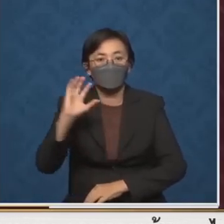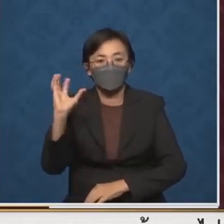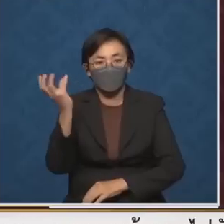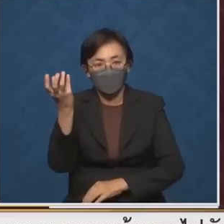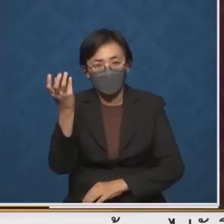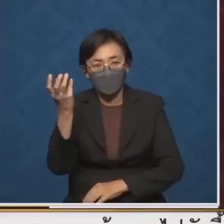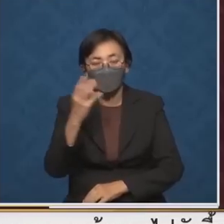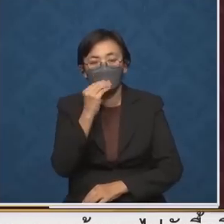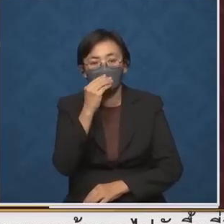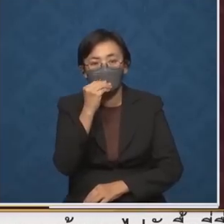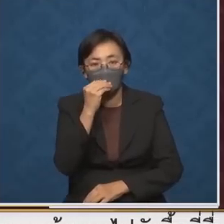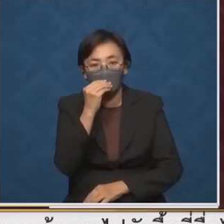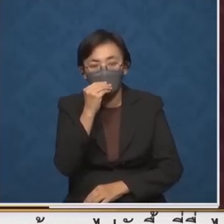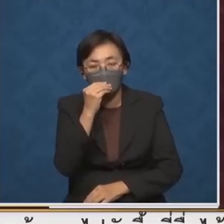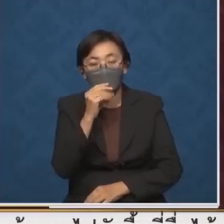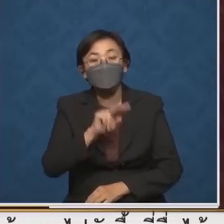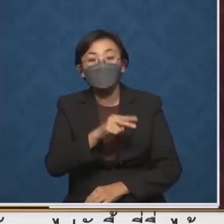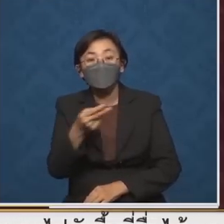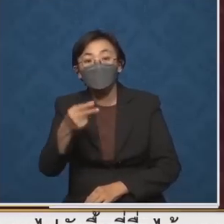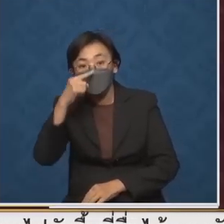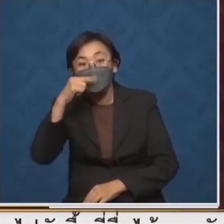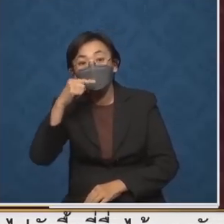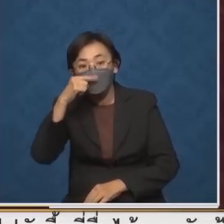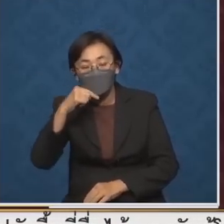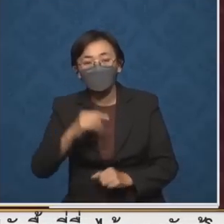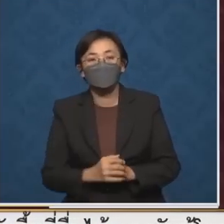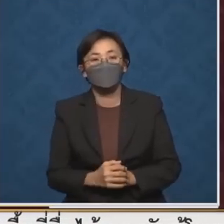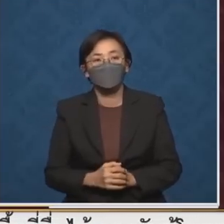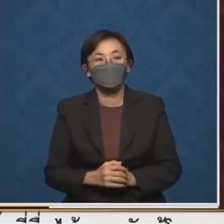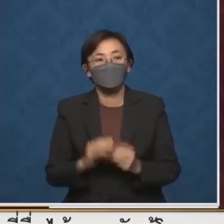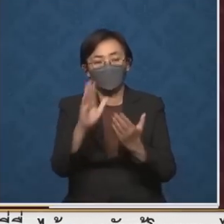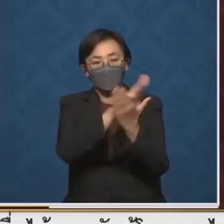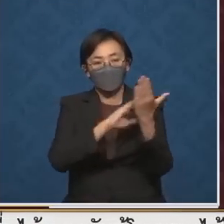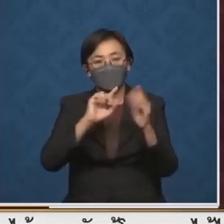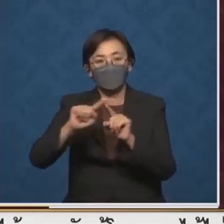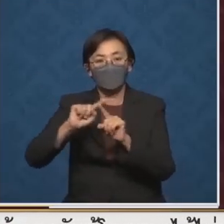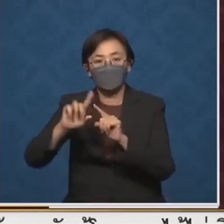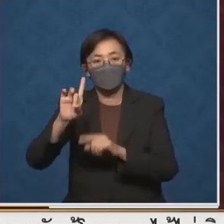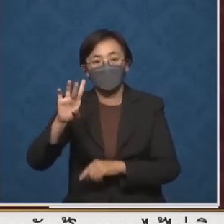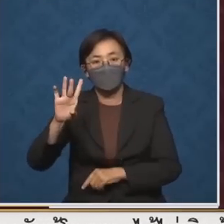ค เขากล่าวว่านะ แปรเป็ไทยให้เลยนะ 184 ประเทศ